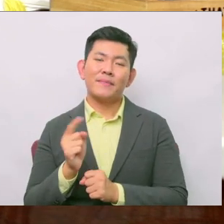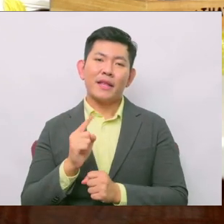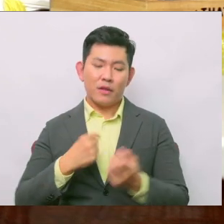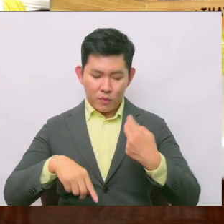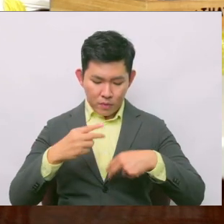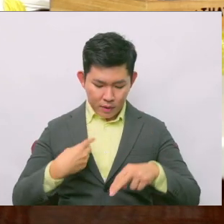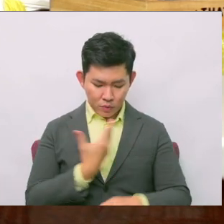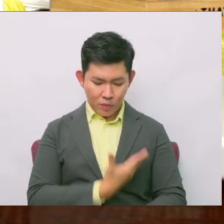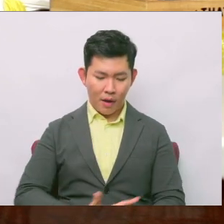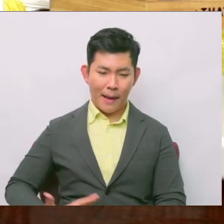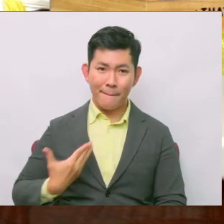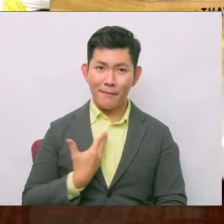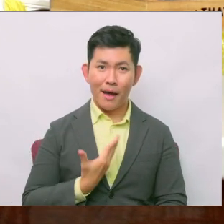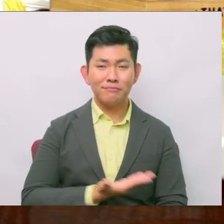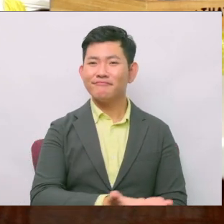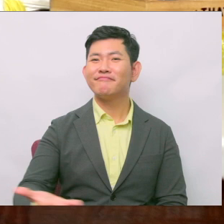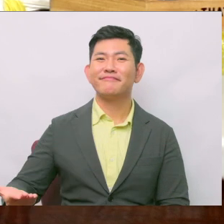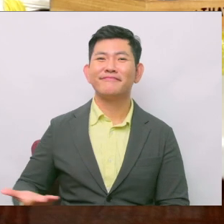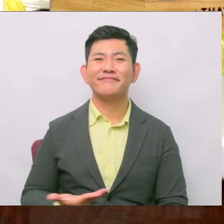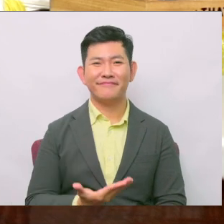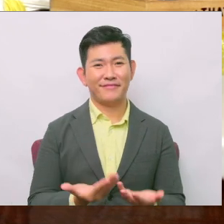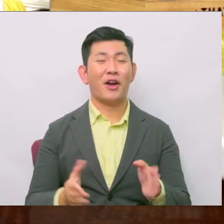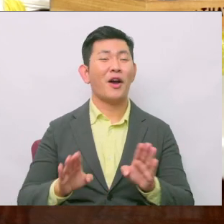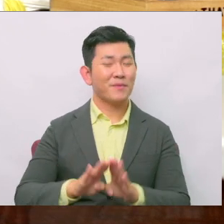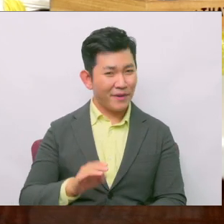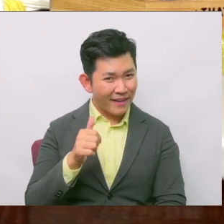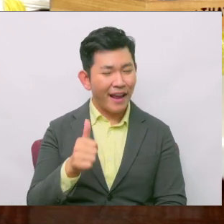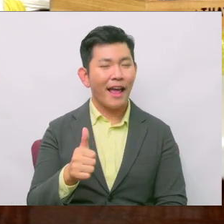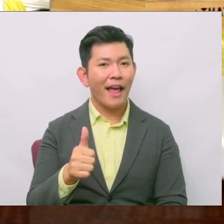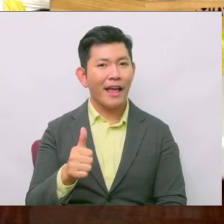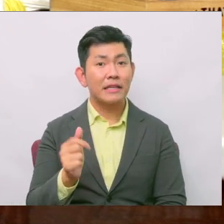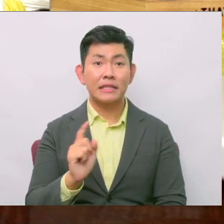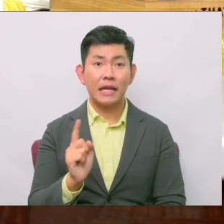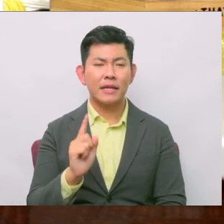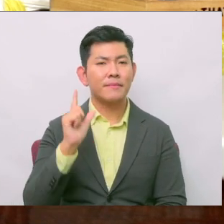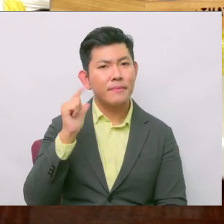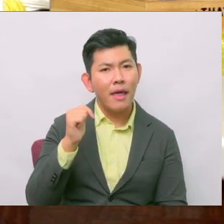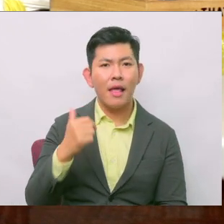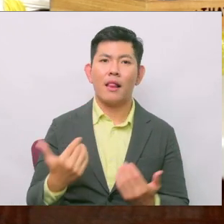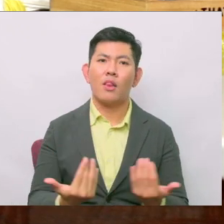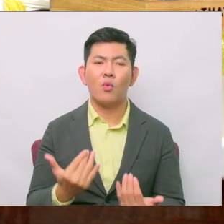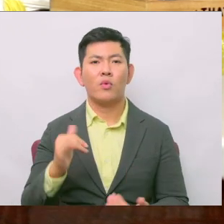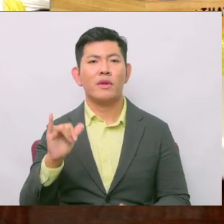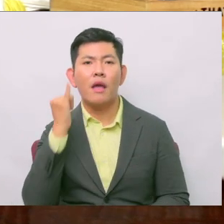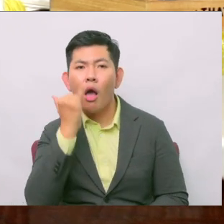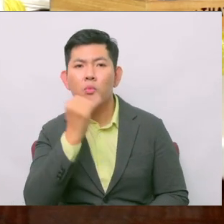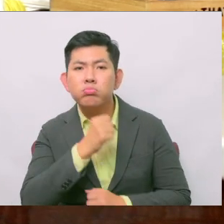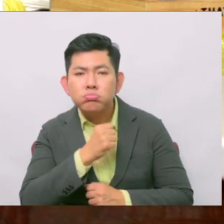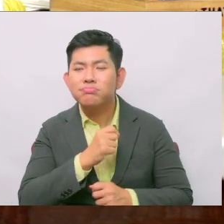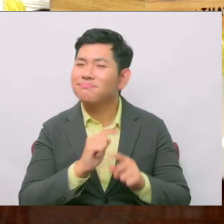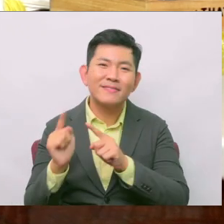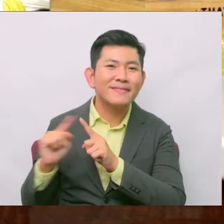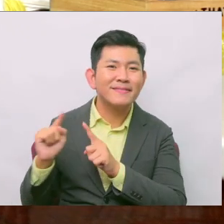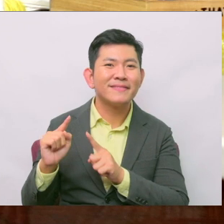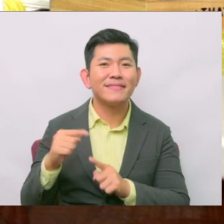าพของทุกคนในครอบครัวนะคะตั้งแต่คุณแม่คุณลูกคุณย่าคุณยาย ใช่ค่ะ คนที่เป็นผู้ป่ว